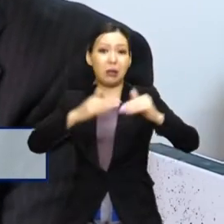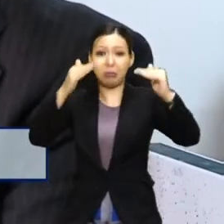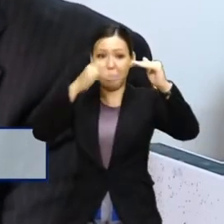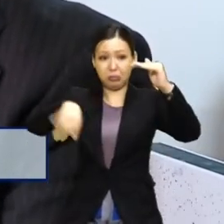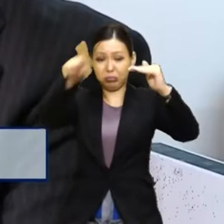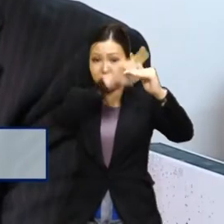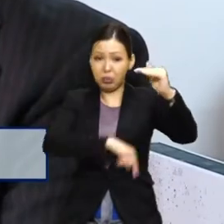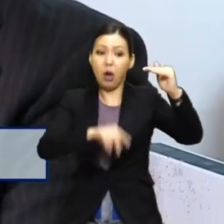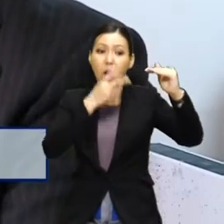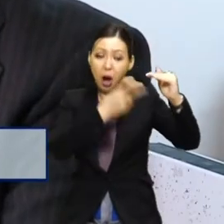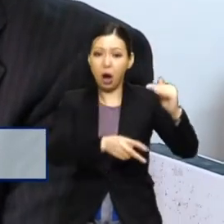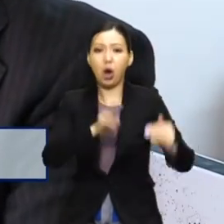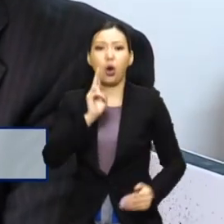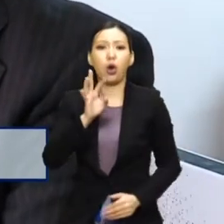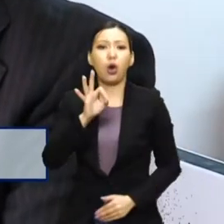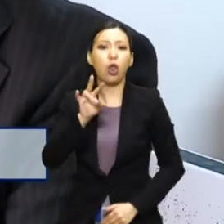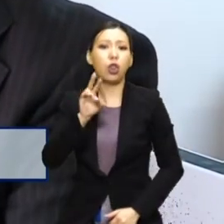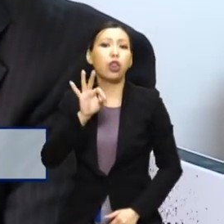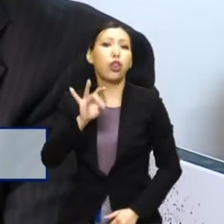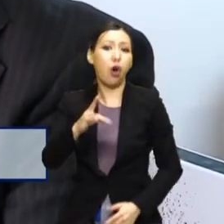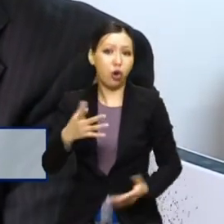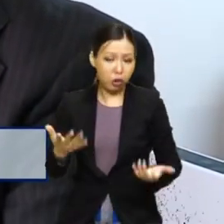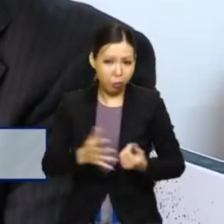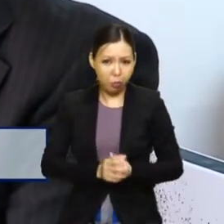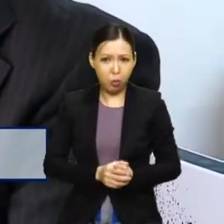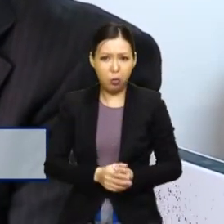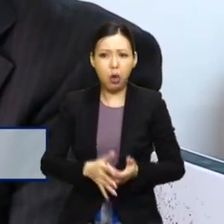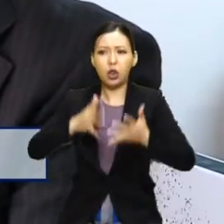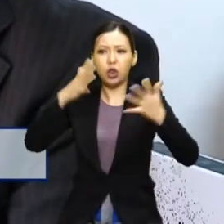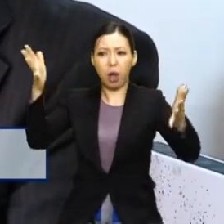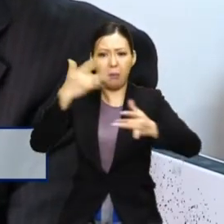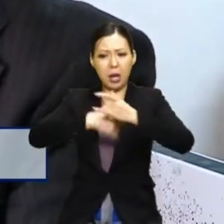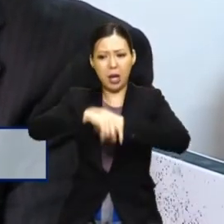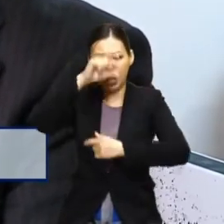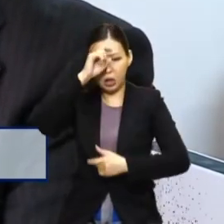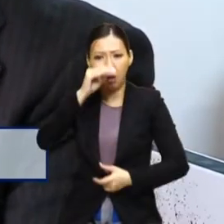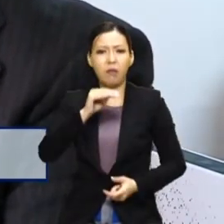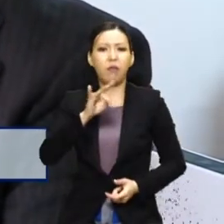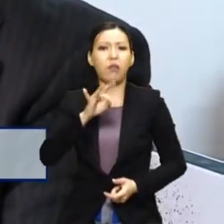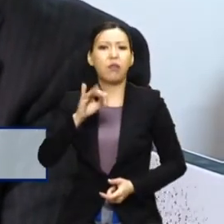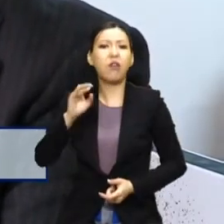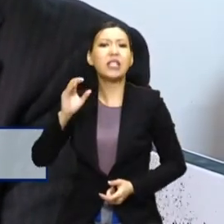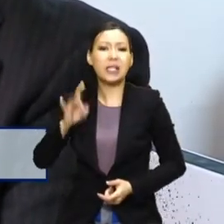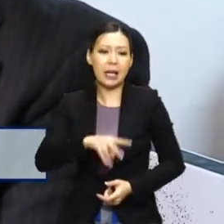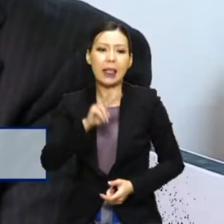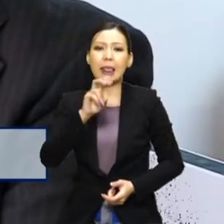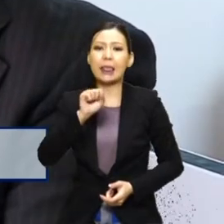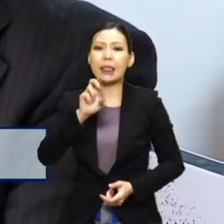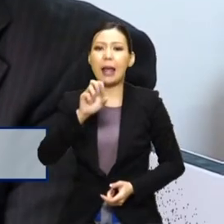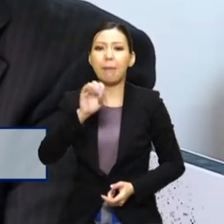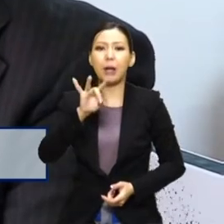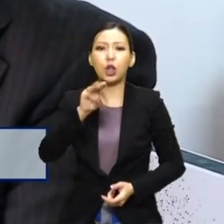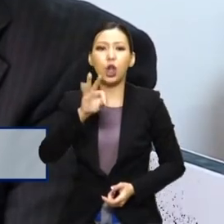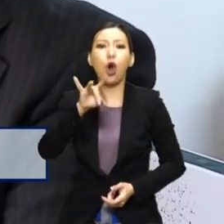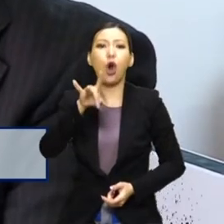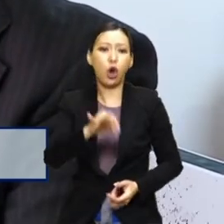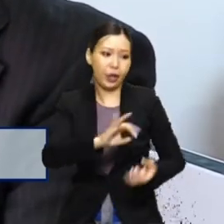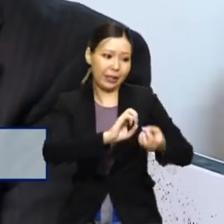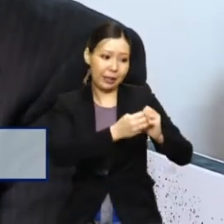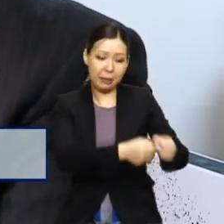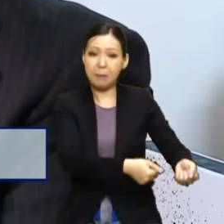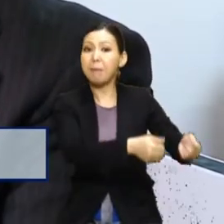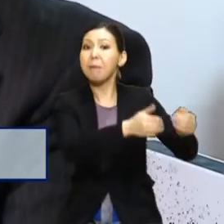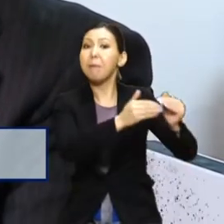одоо конторын зориулттай. Эсвэл аль нэг одоо томоохон профессорууд нэг лаборатори байгуулаа түүнийг